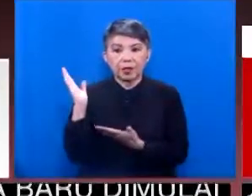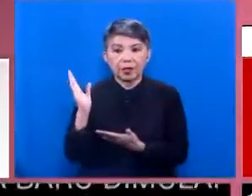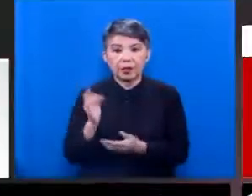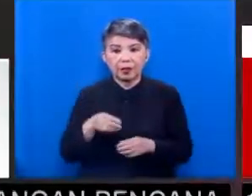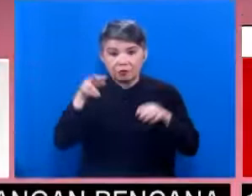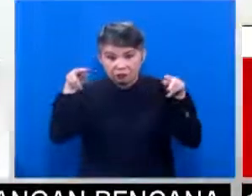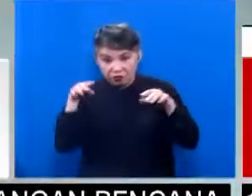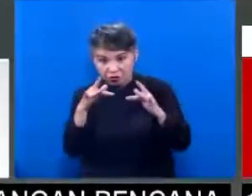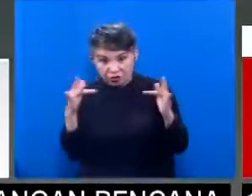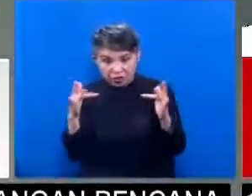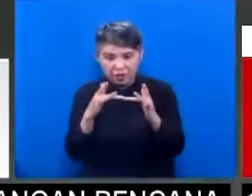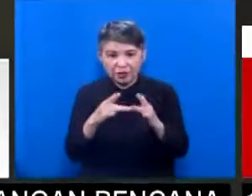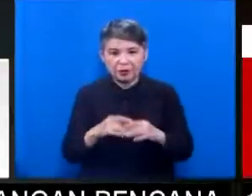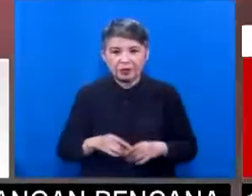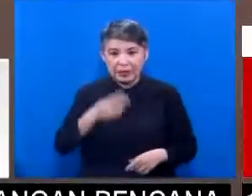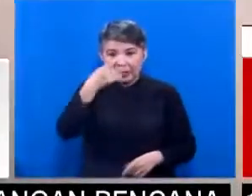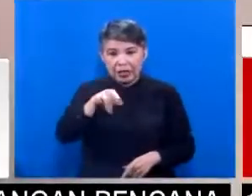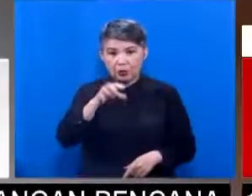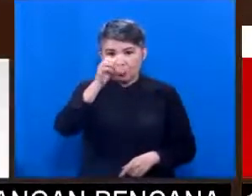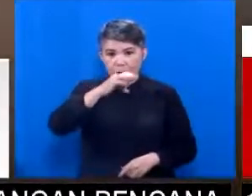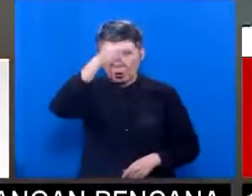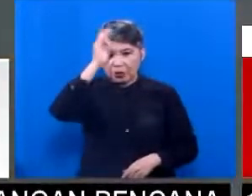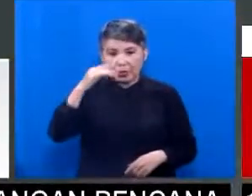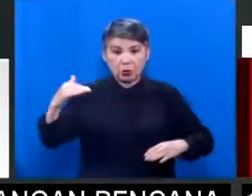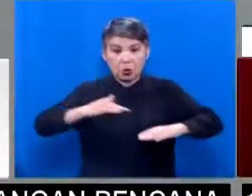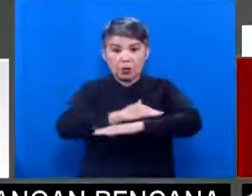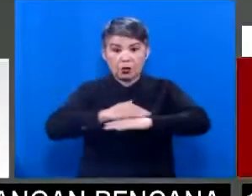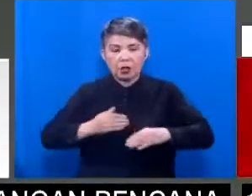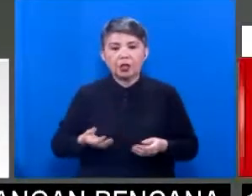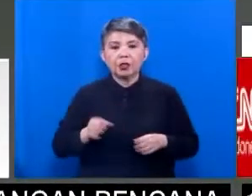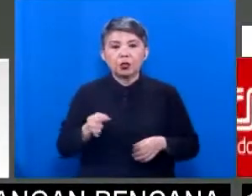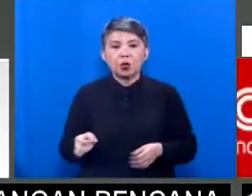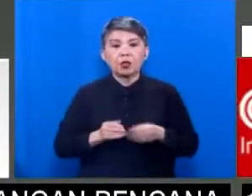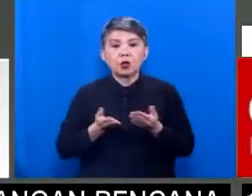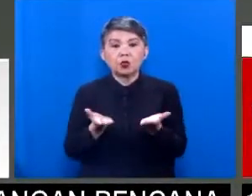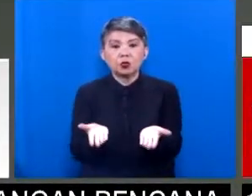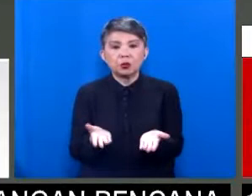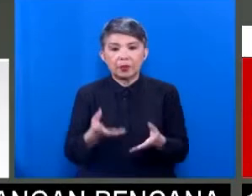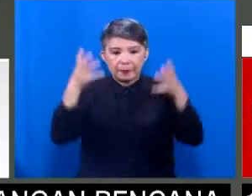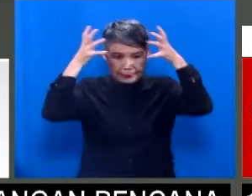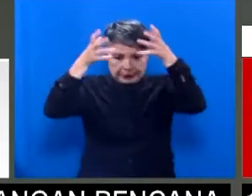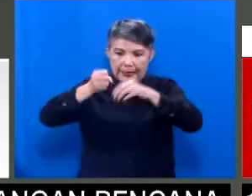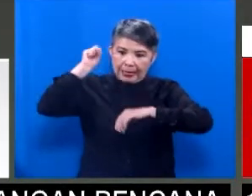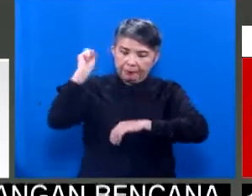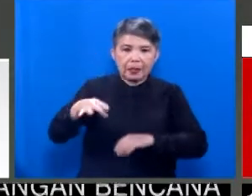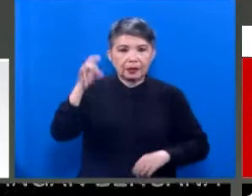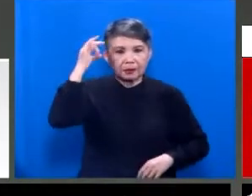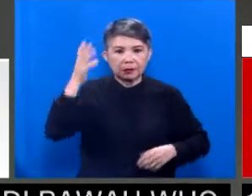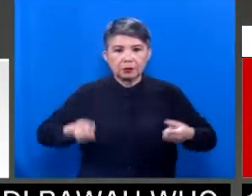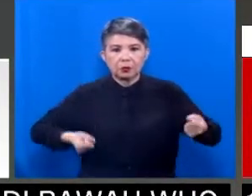Video yang beredar luas di media sosial ini memperlihatkan seorang polisi lalu lintas di Kudus, Jawa Tengah melemparkan helm ke arah seorang sopir